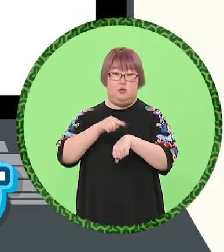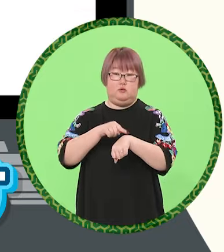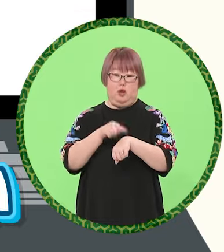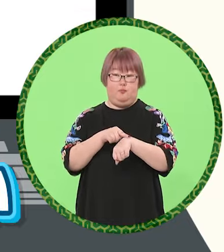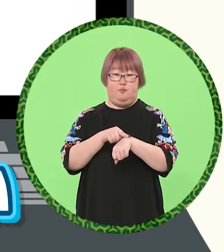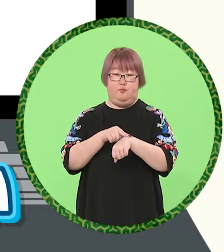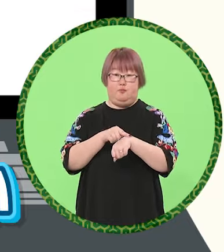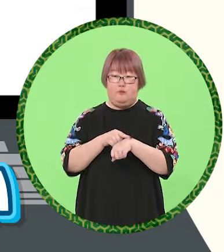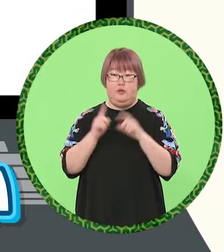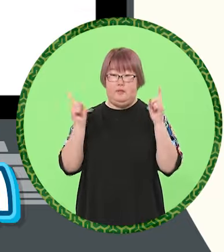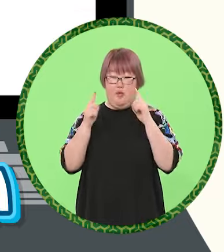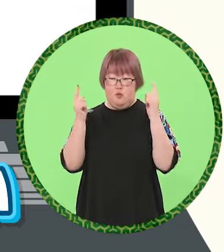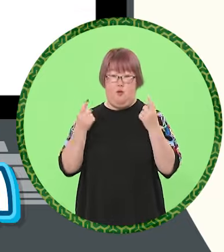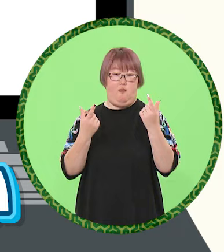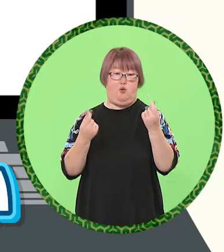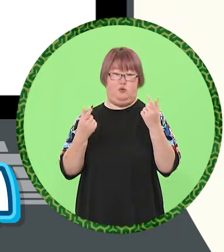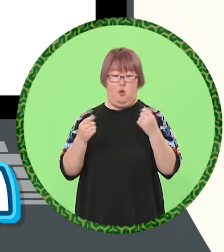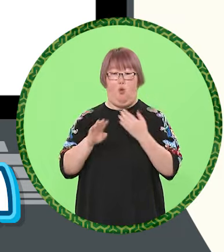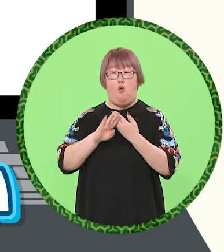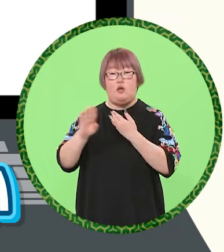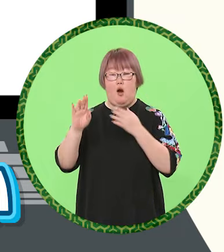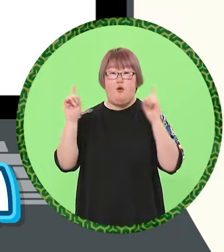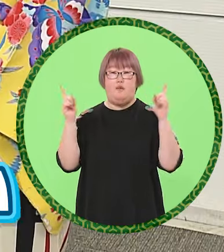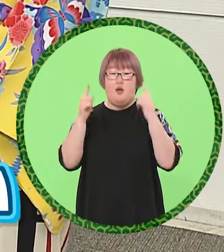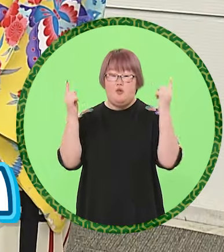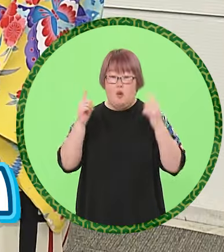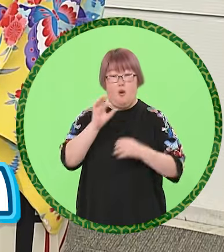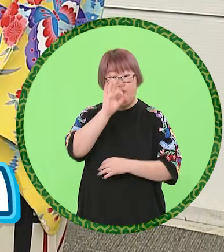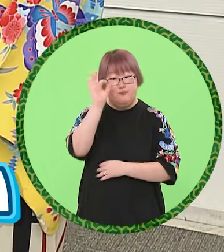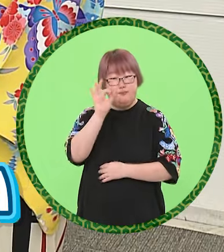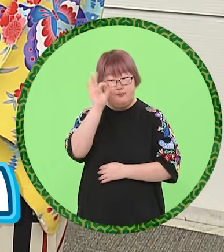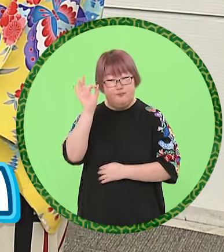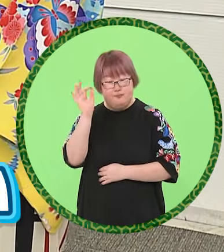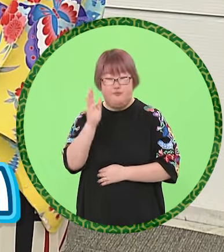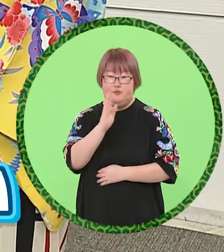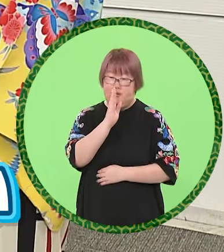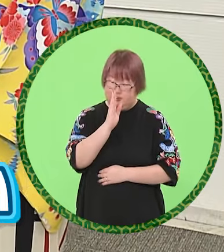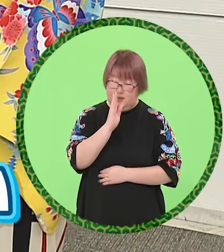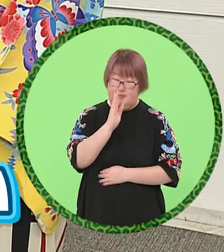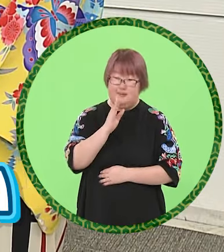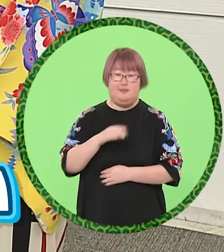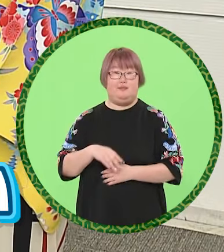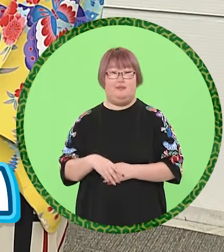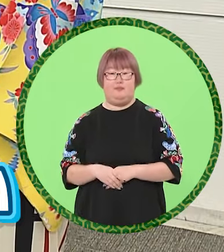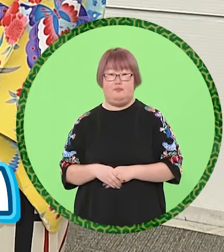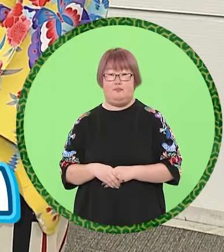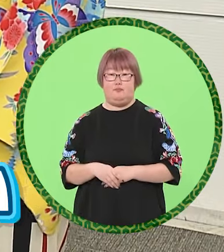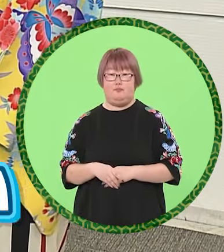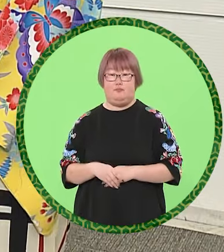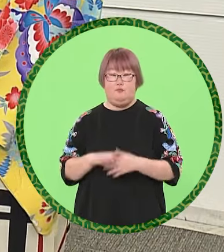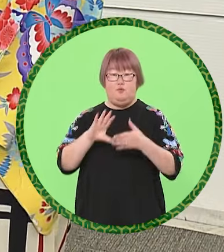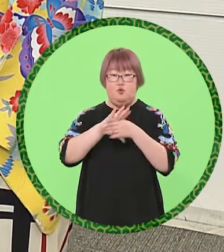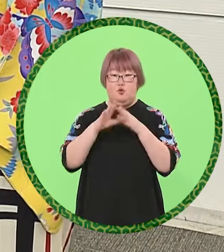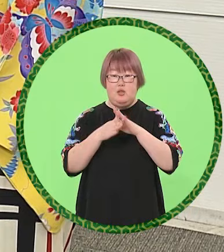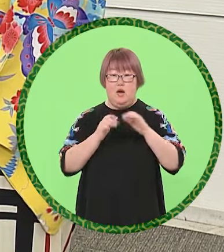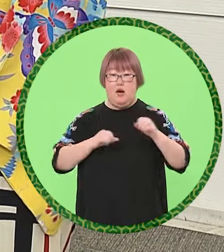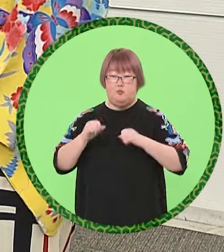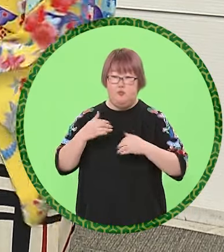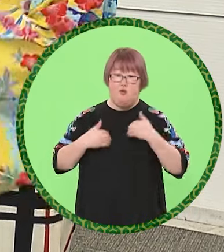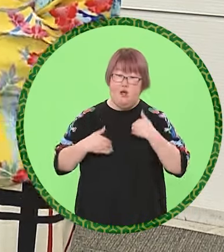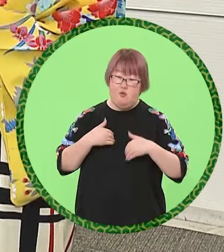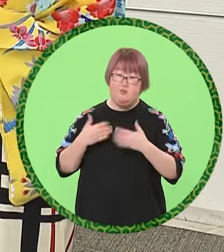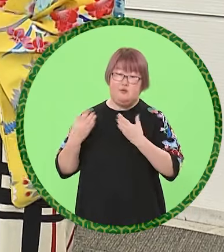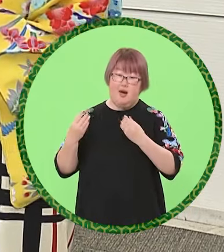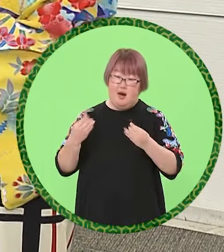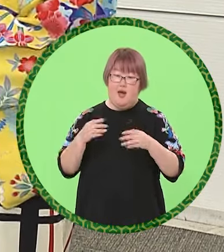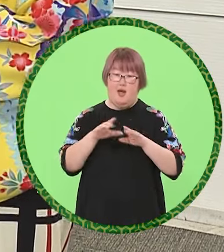。市民平和文化イベントはもちろん、他の催しもぜひチェックしてください。 はい、文化活動で